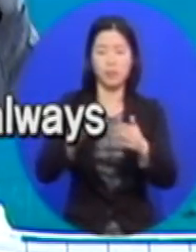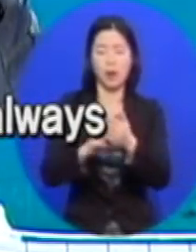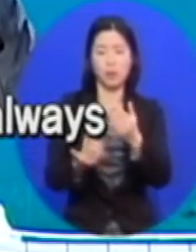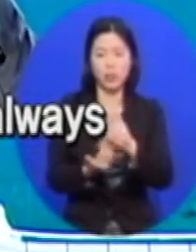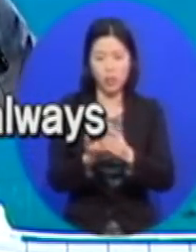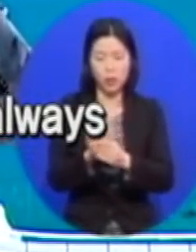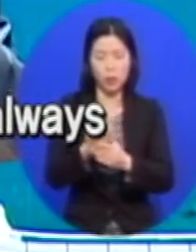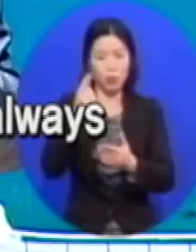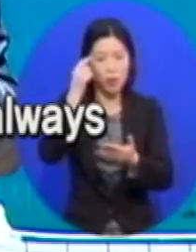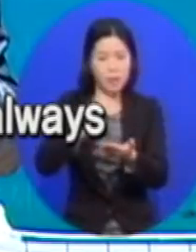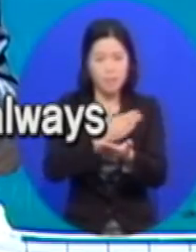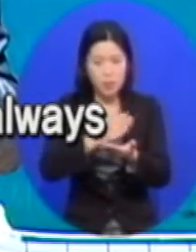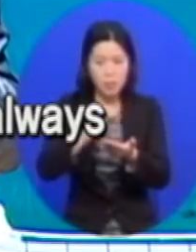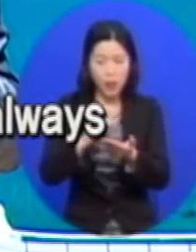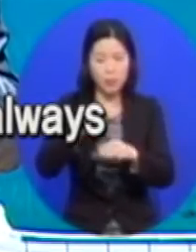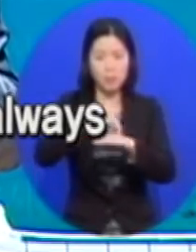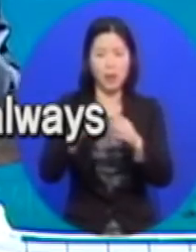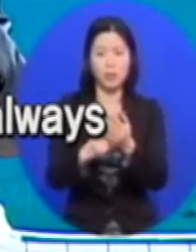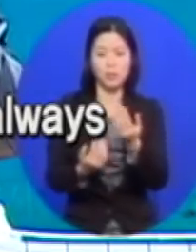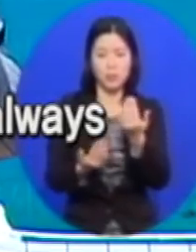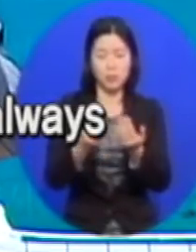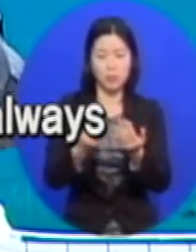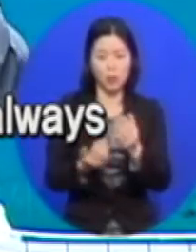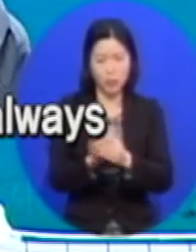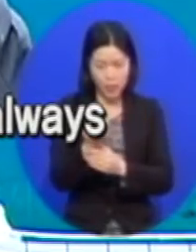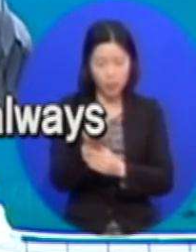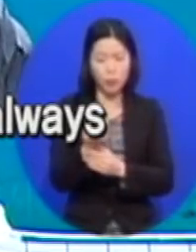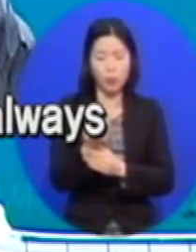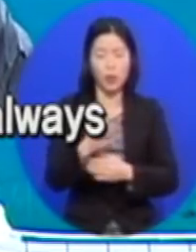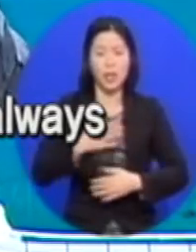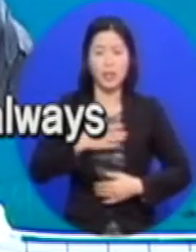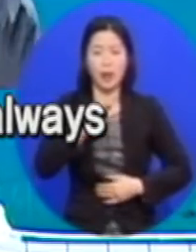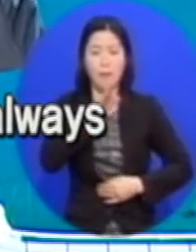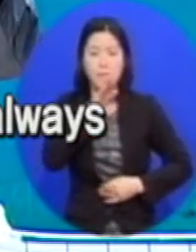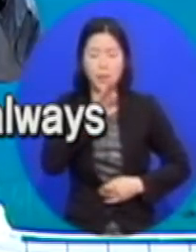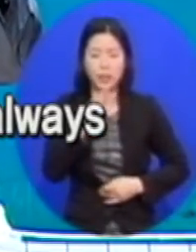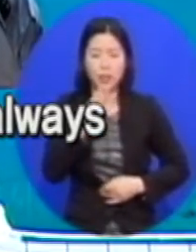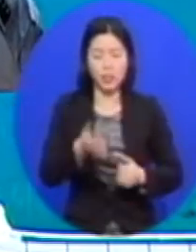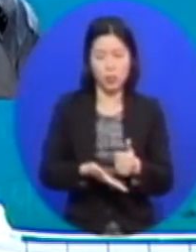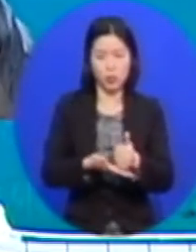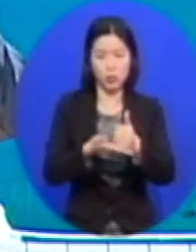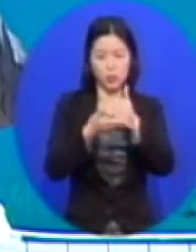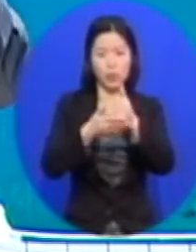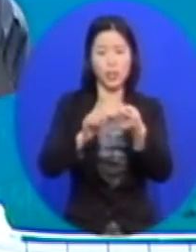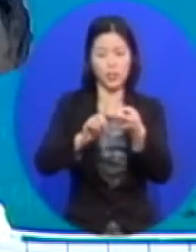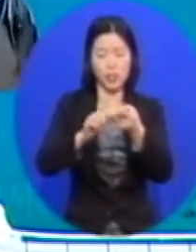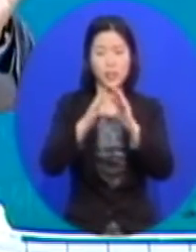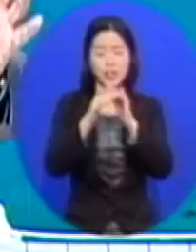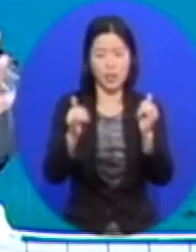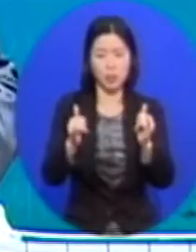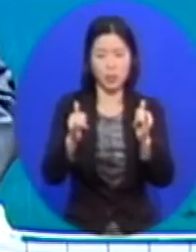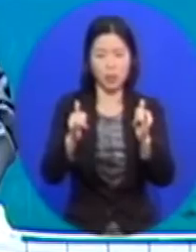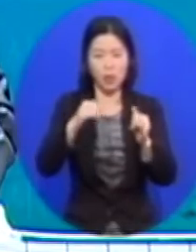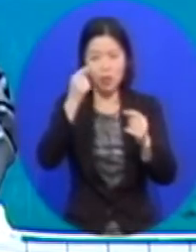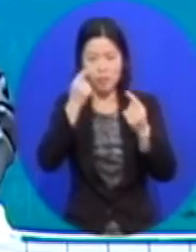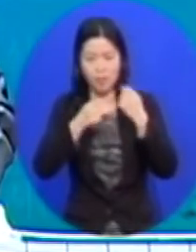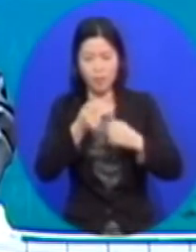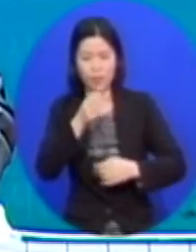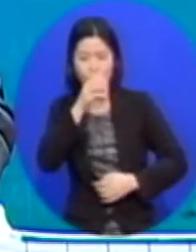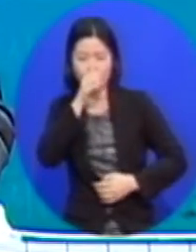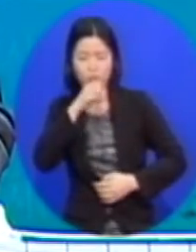비판하는 마음이 생기고 내가 마땅히 존중해야 될 그 사람에 대해서 흐미 자꾸 보이는 걸